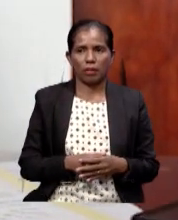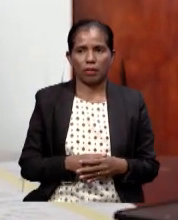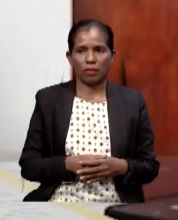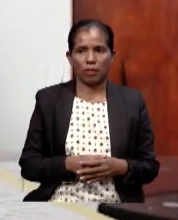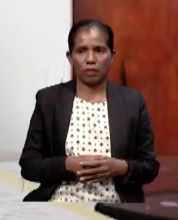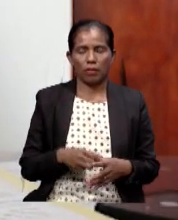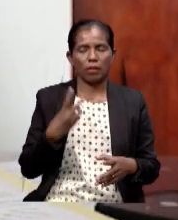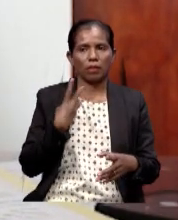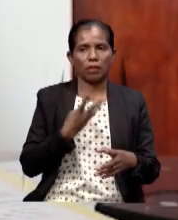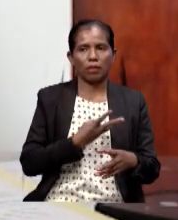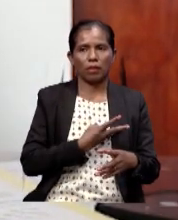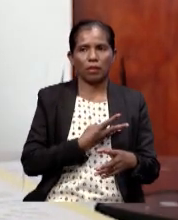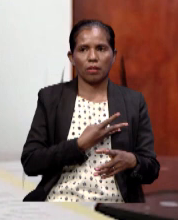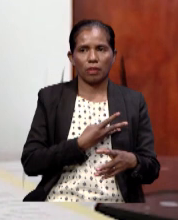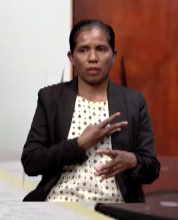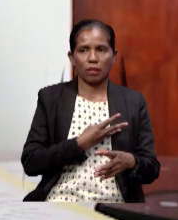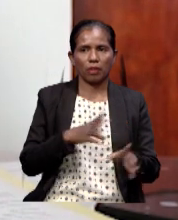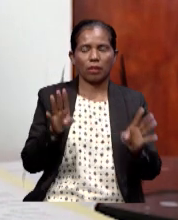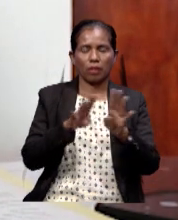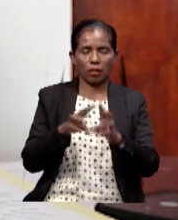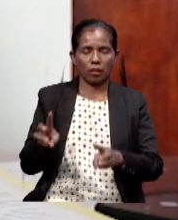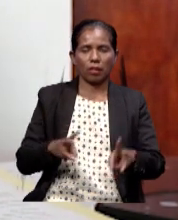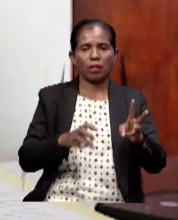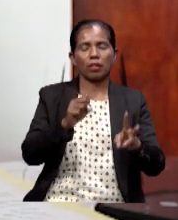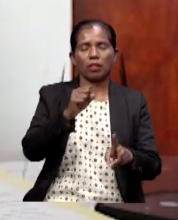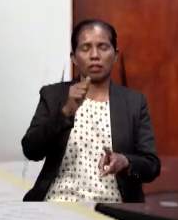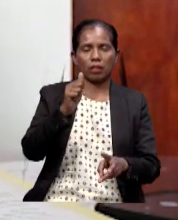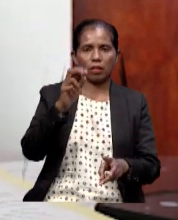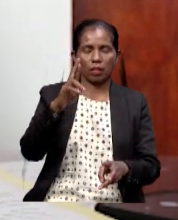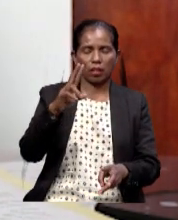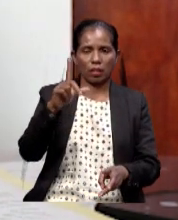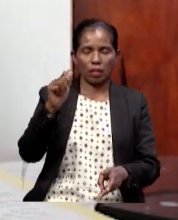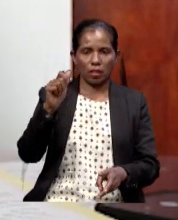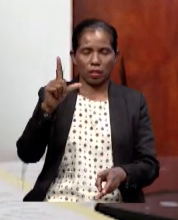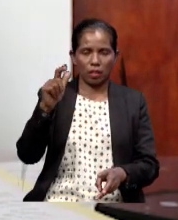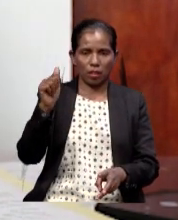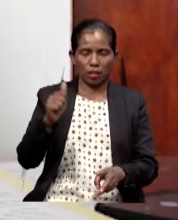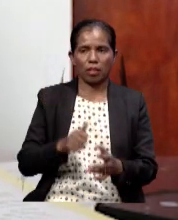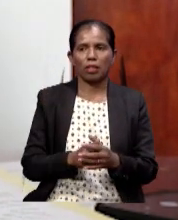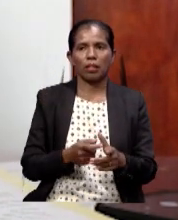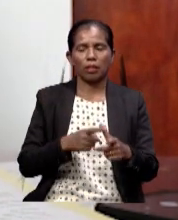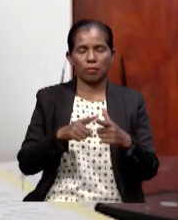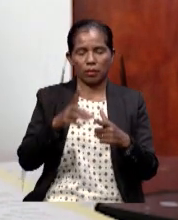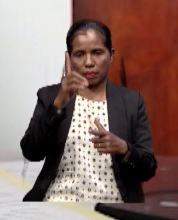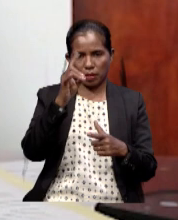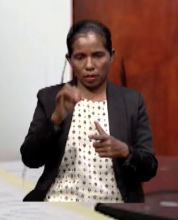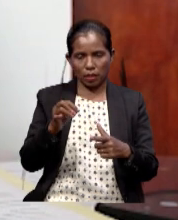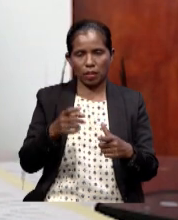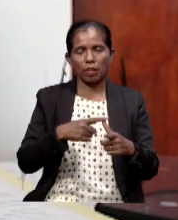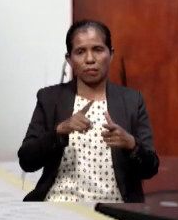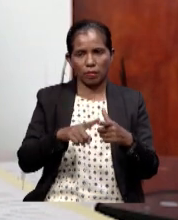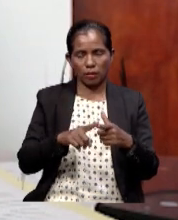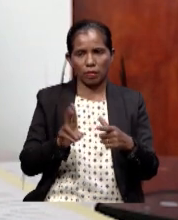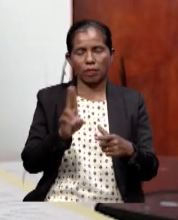iten ini ya halo strada usi serlala ba kapital di dini, sira apoyo naba, maka aproveita mo siya naba sira